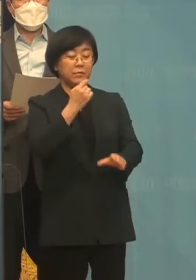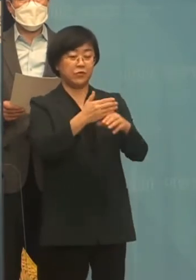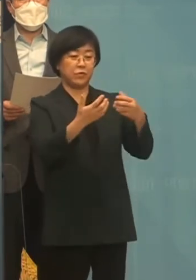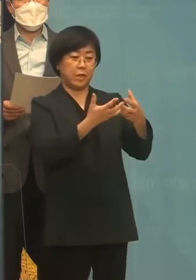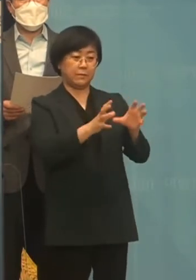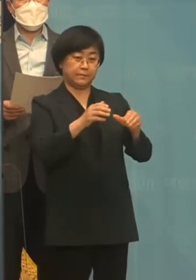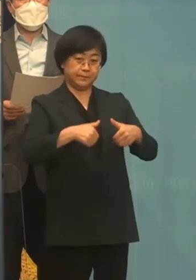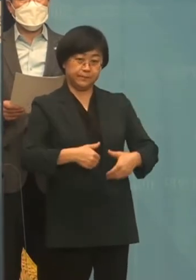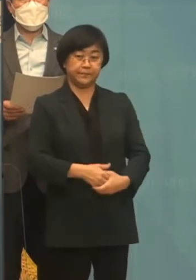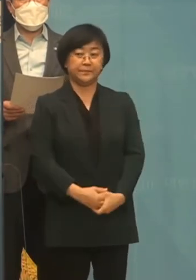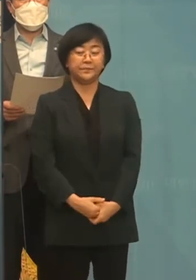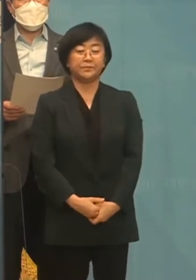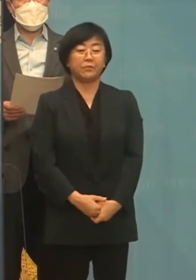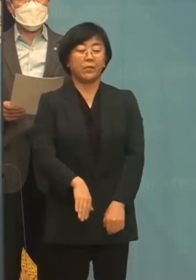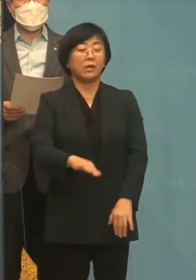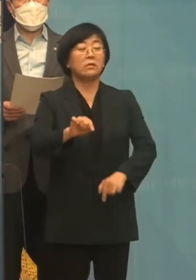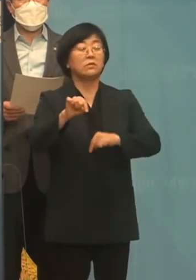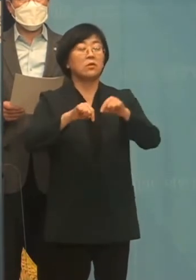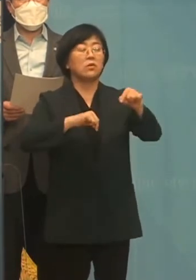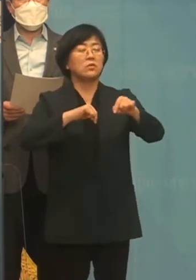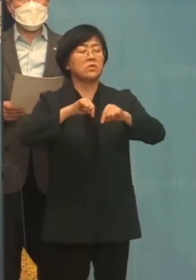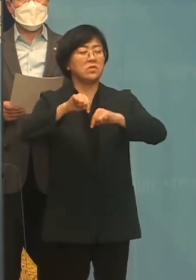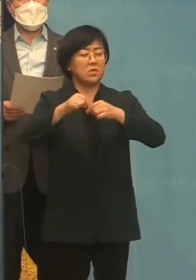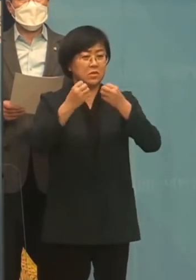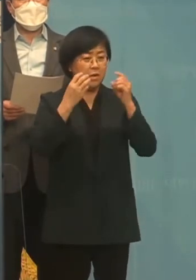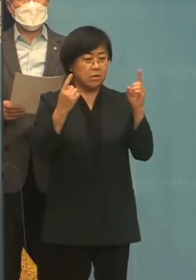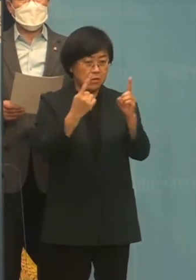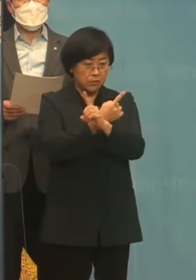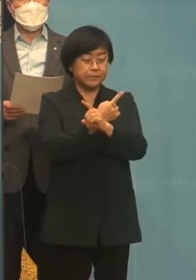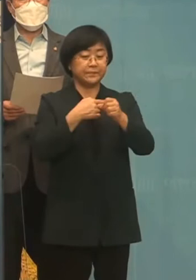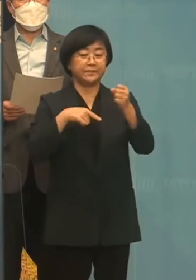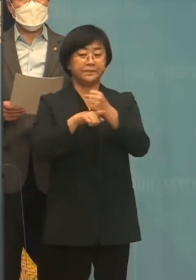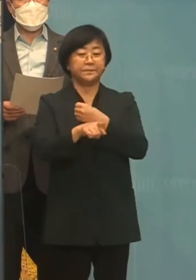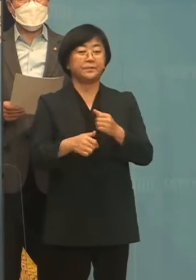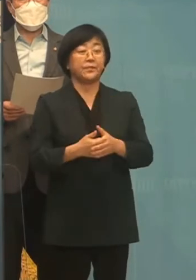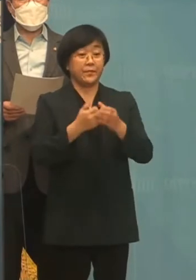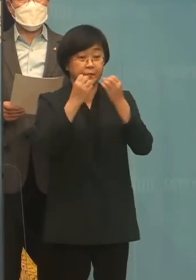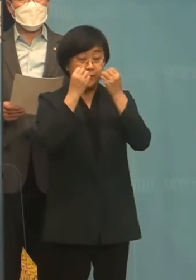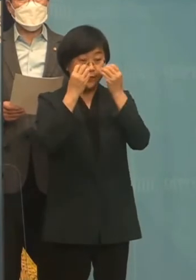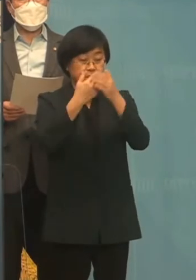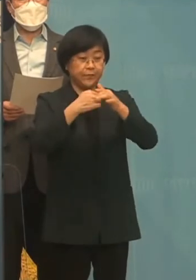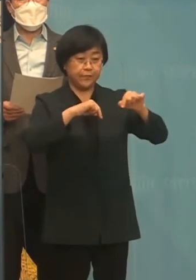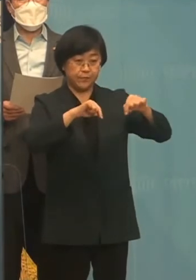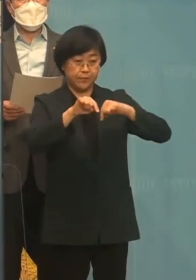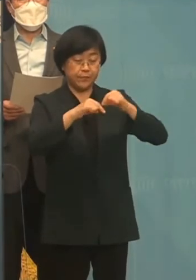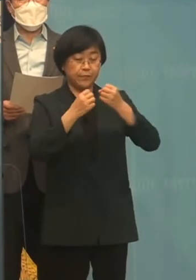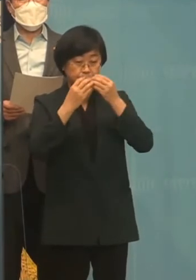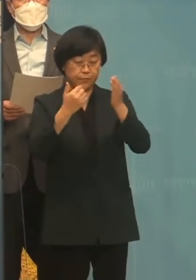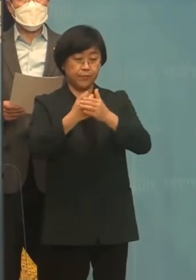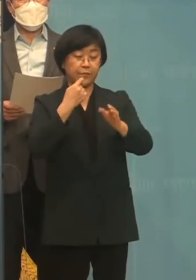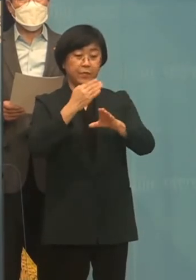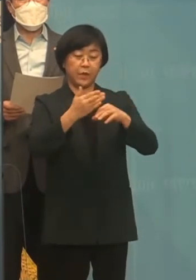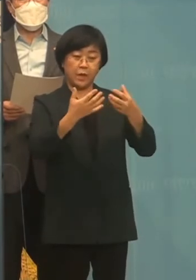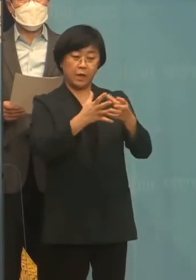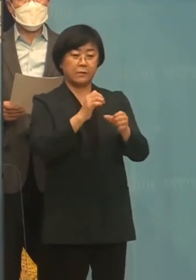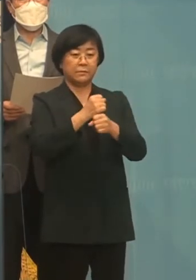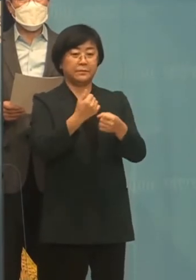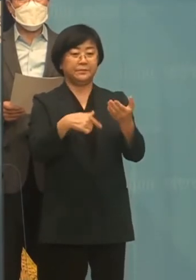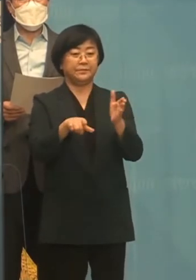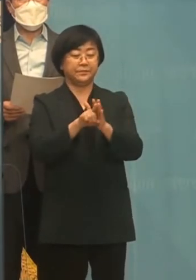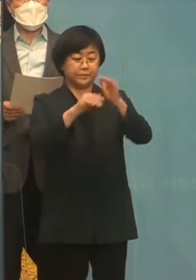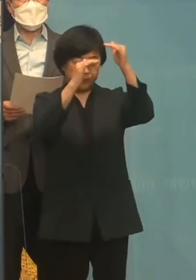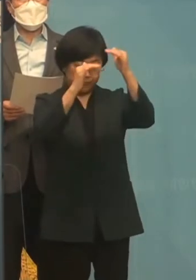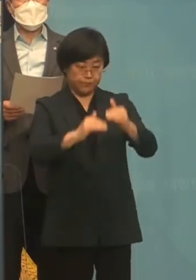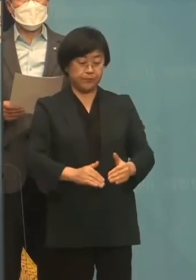되어야 합니다. 그것이 정치개혁, 정당 쇄신의 이유입니다. 새로운 정치, 새로운 민주당을 만들기 위해 다음과